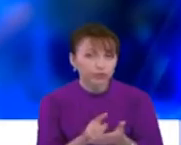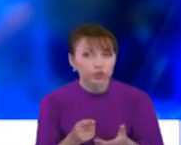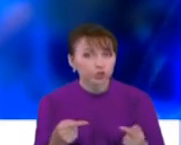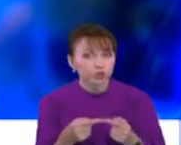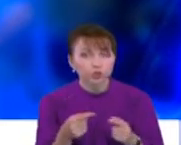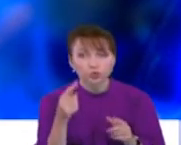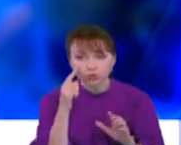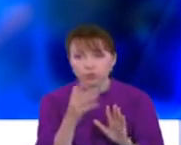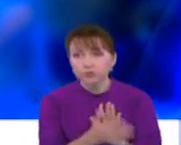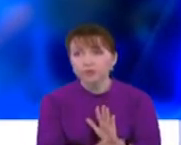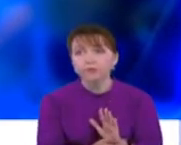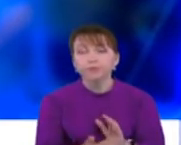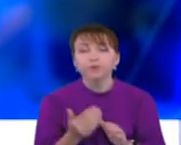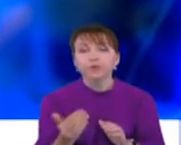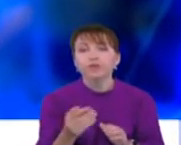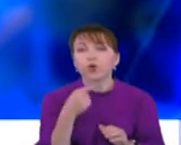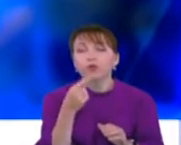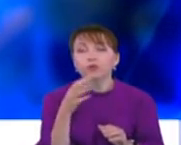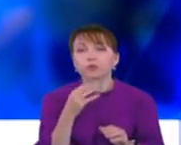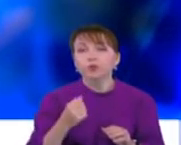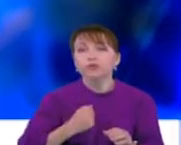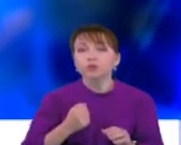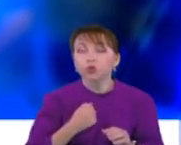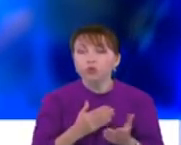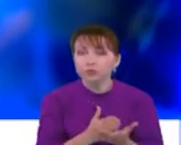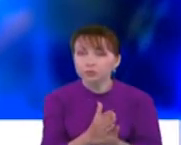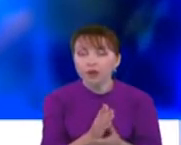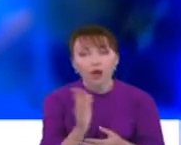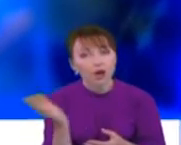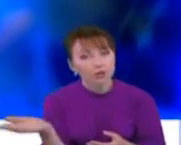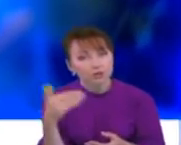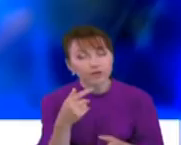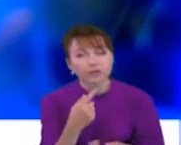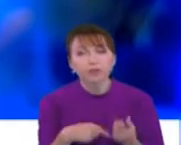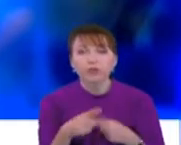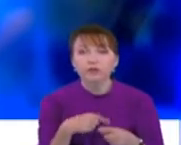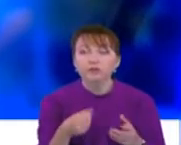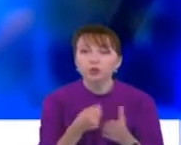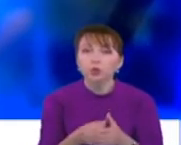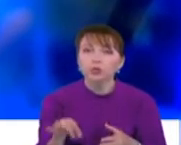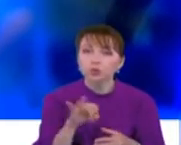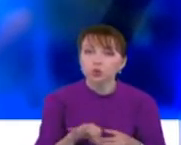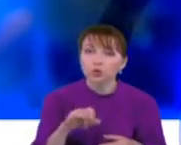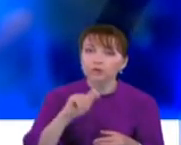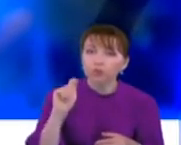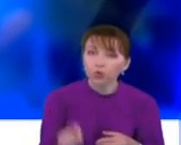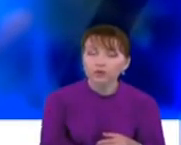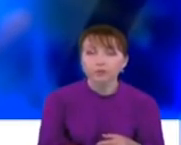зрозуміти, ви говорите про військовий аспект. Але ж давайте повернемося до історії війн,